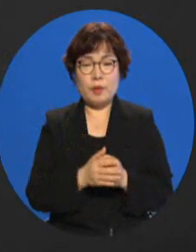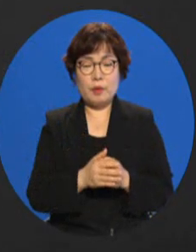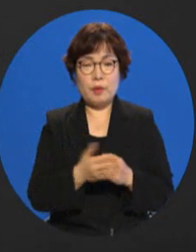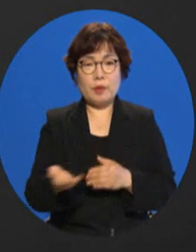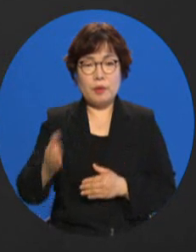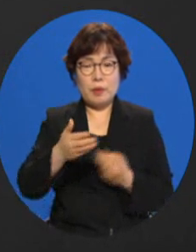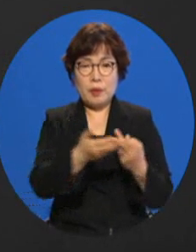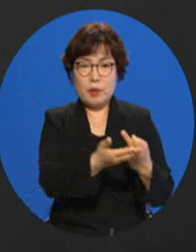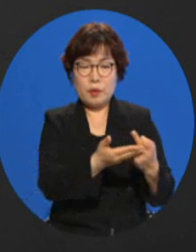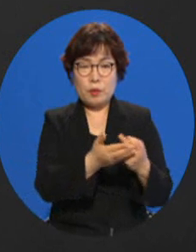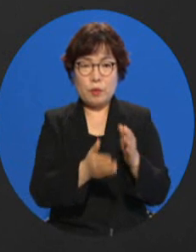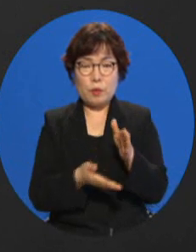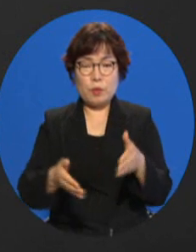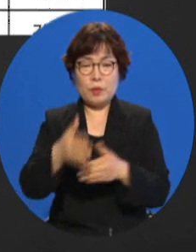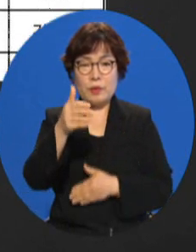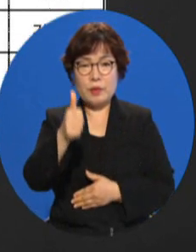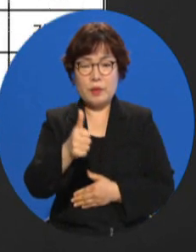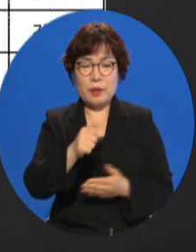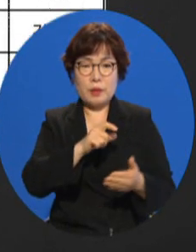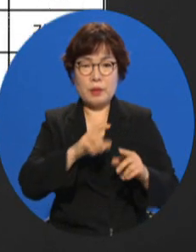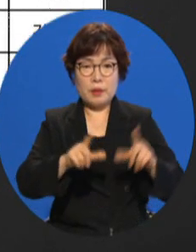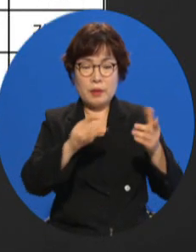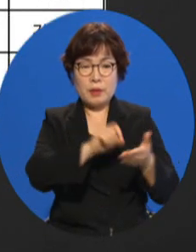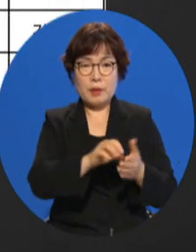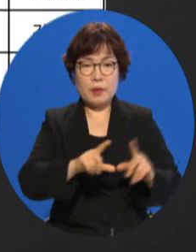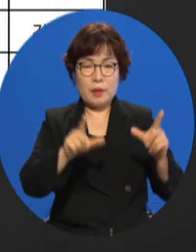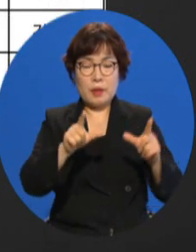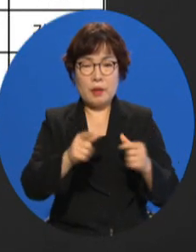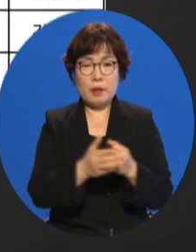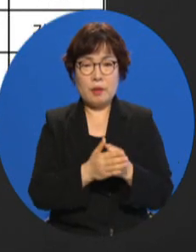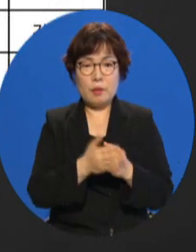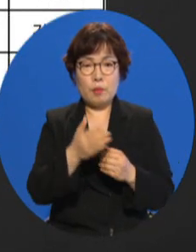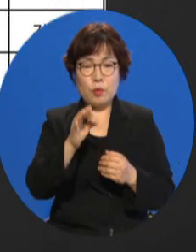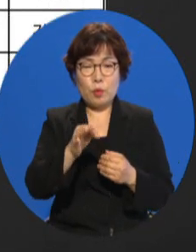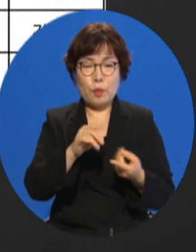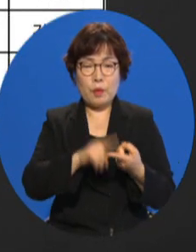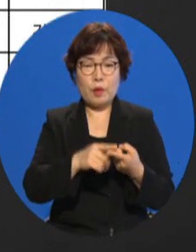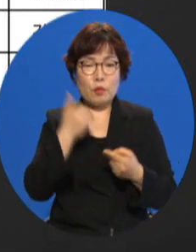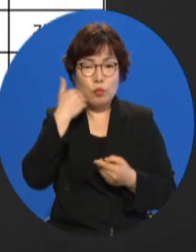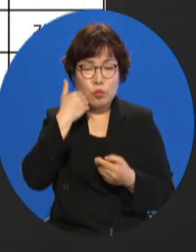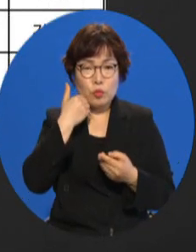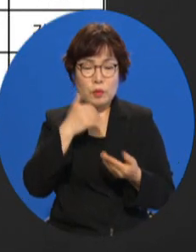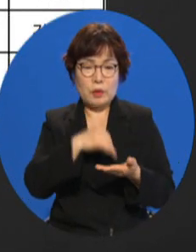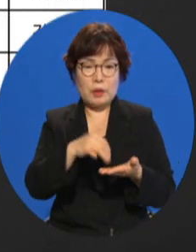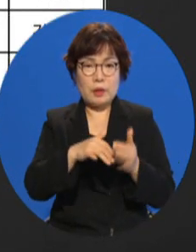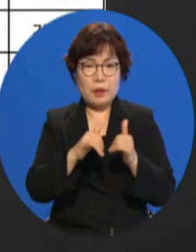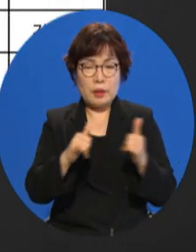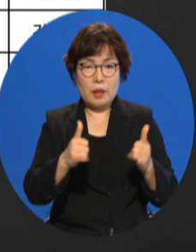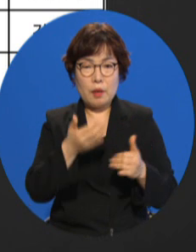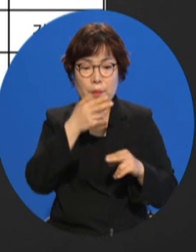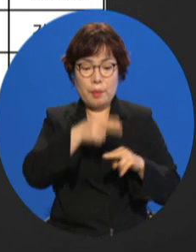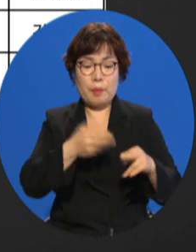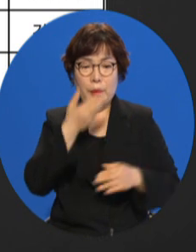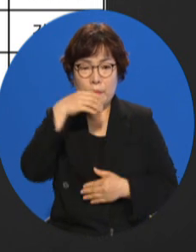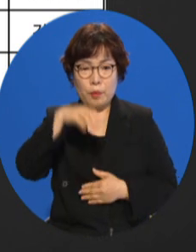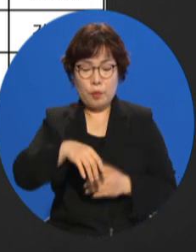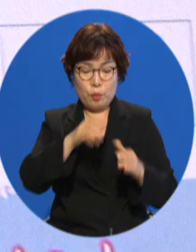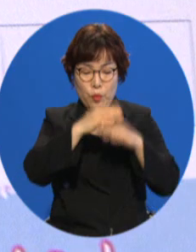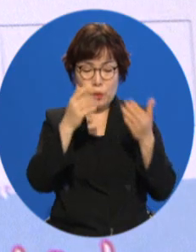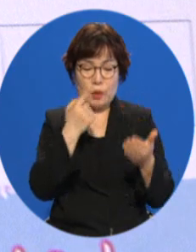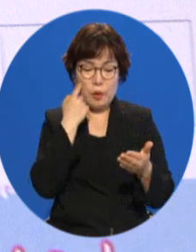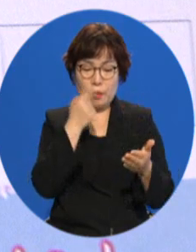반면 제주도지사의 경우 사용 날짜와 항목별로 액수와 대상, 사용한 장소까지 낱낱이 기록돼